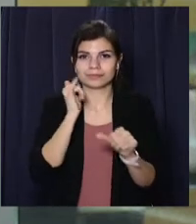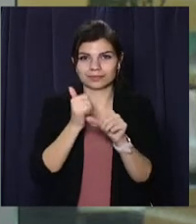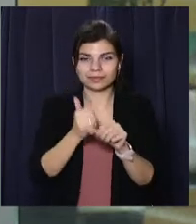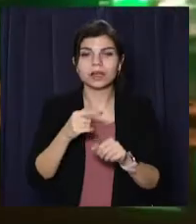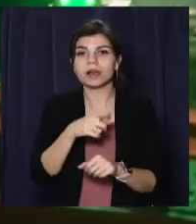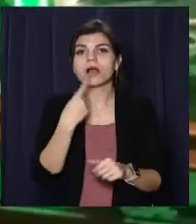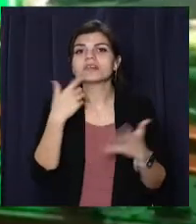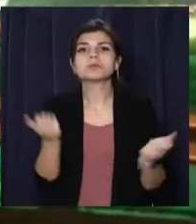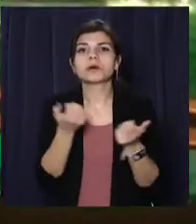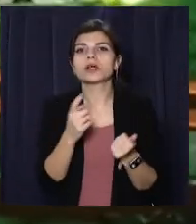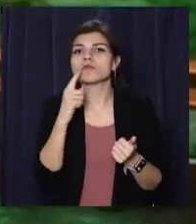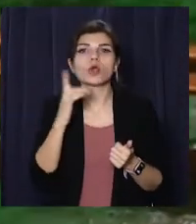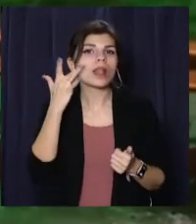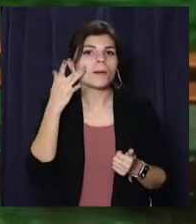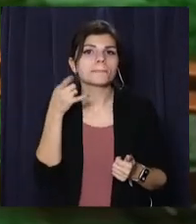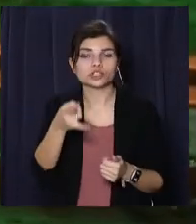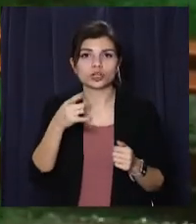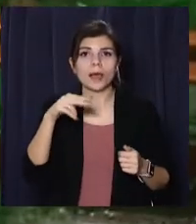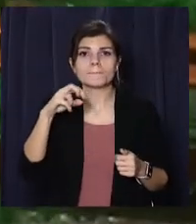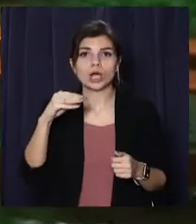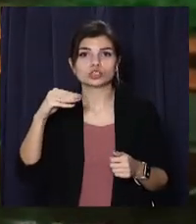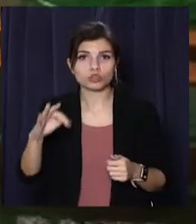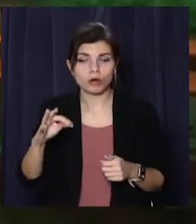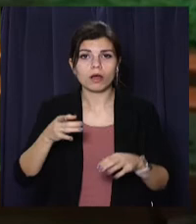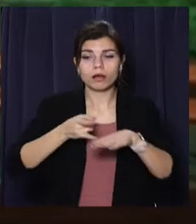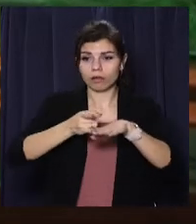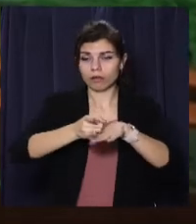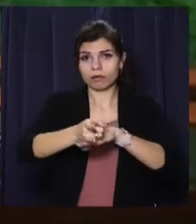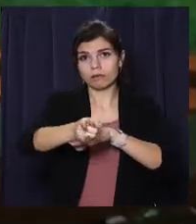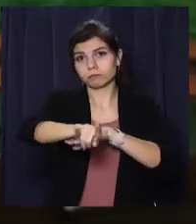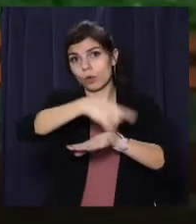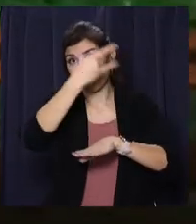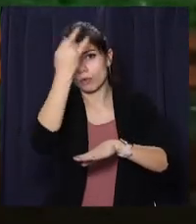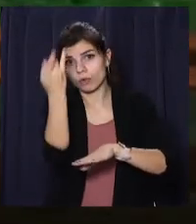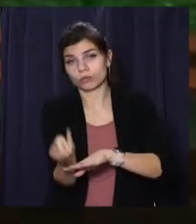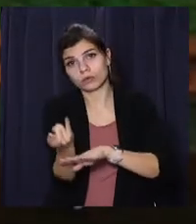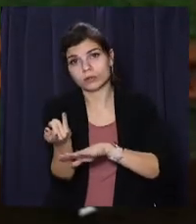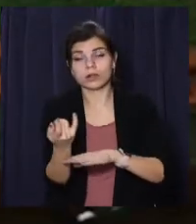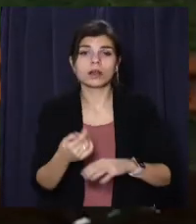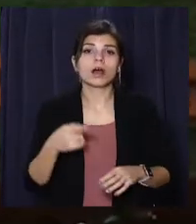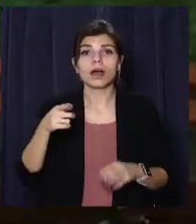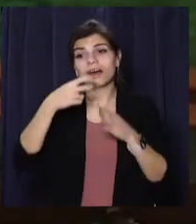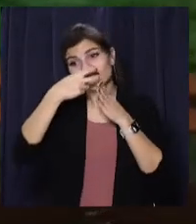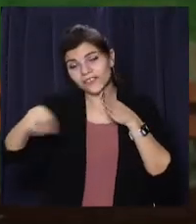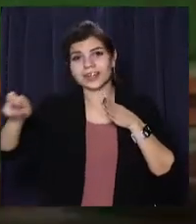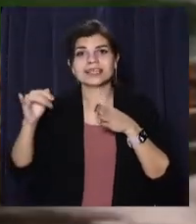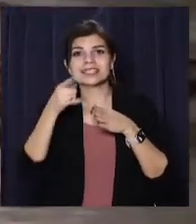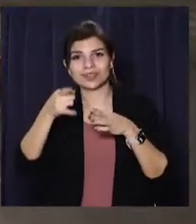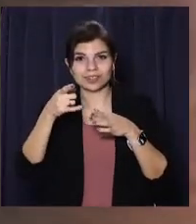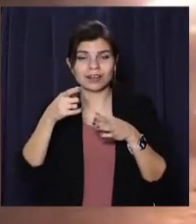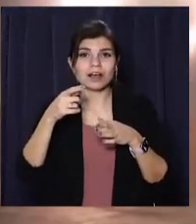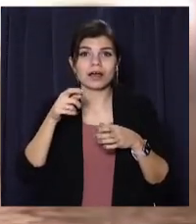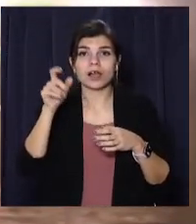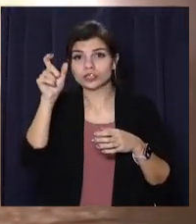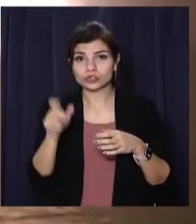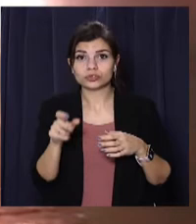інформацією надзвичайників, легковий автомобіль «Пежо» з'їхав з автошляху та приземлився на дах. Вибратися із пошкодженої машини водій